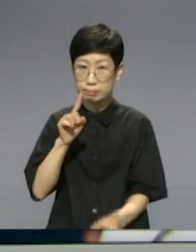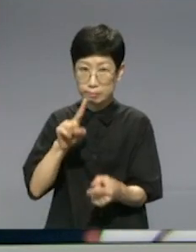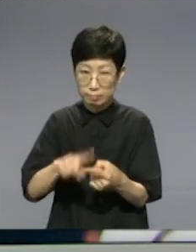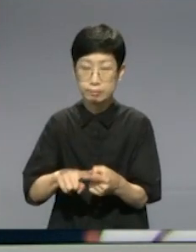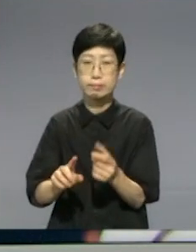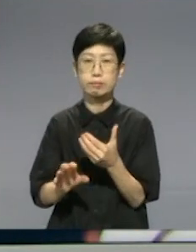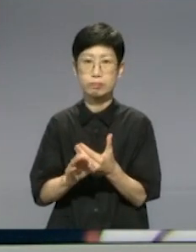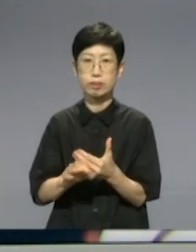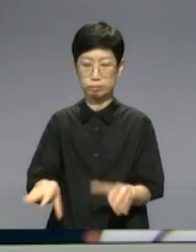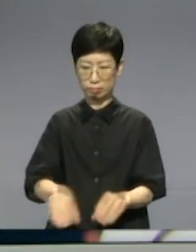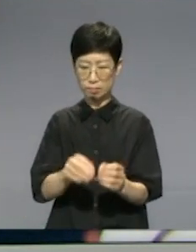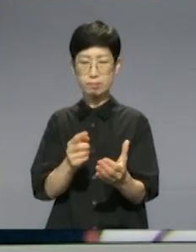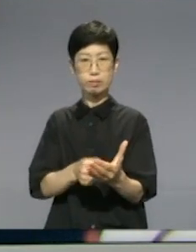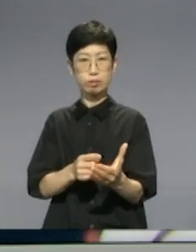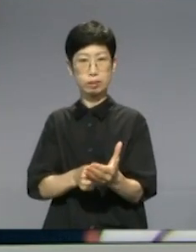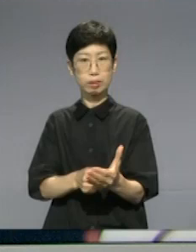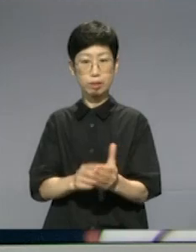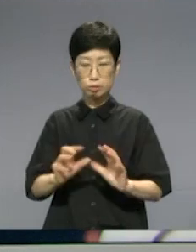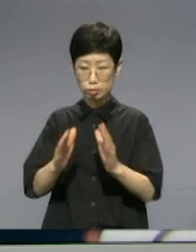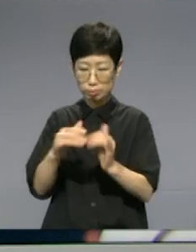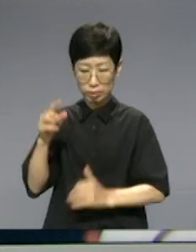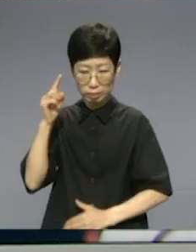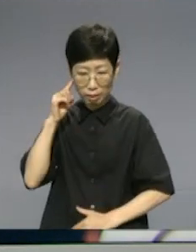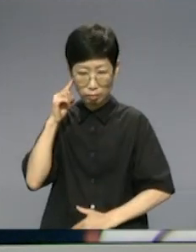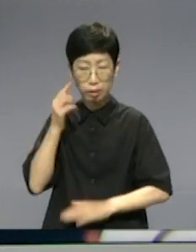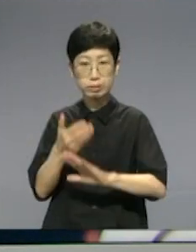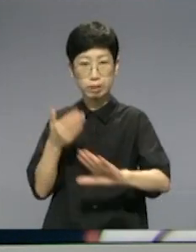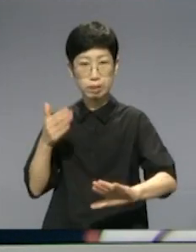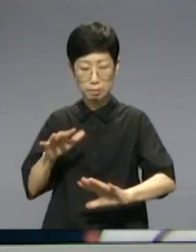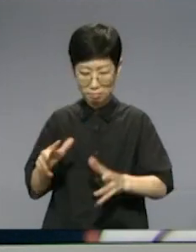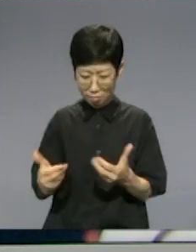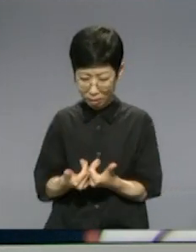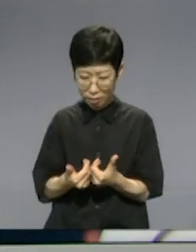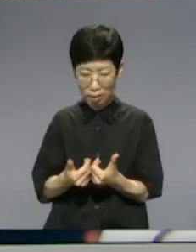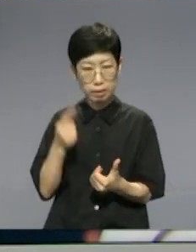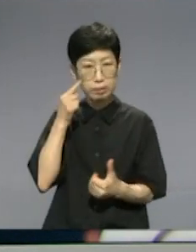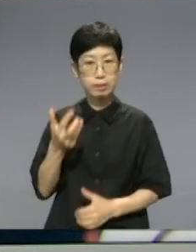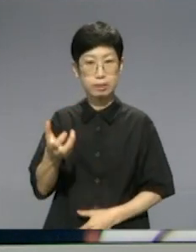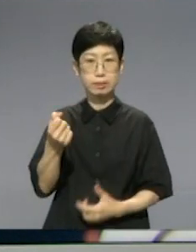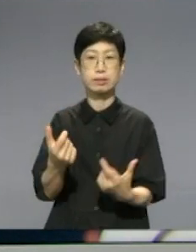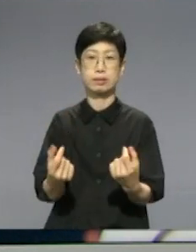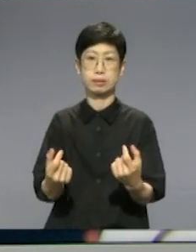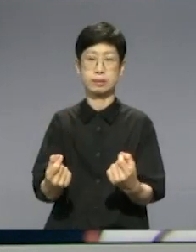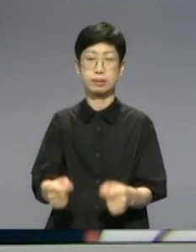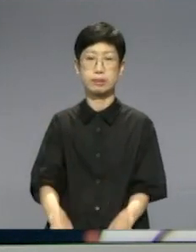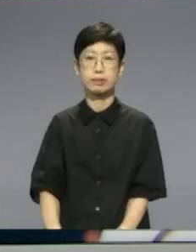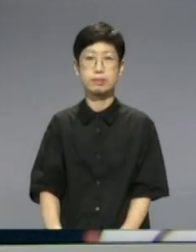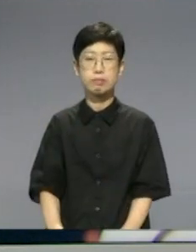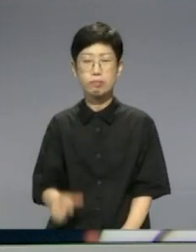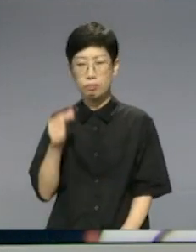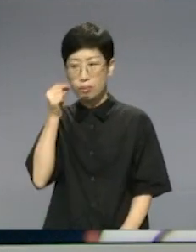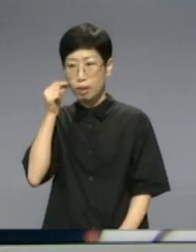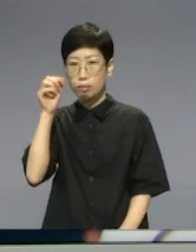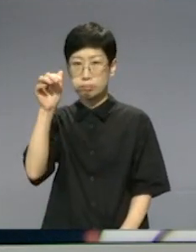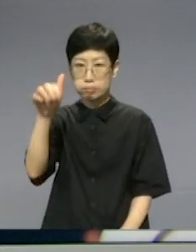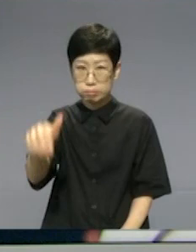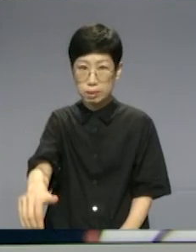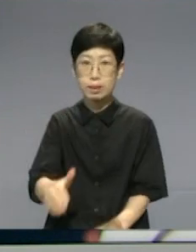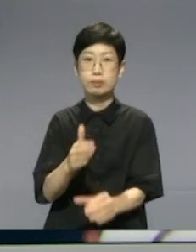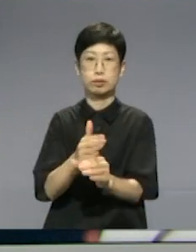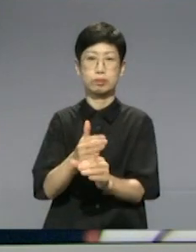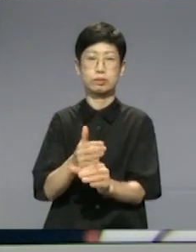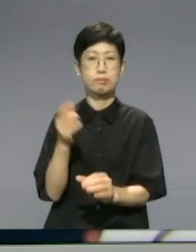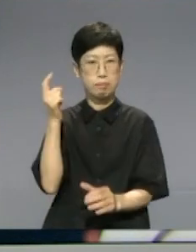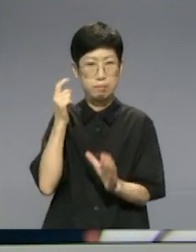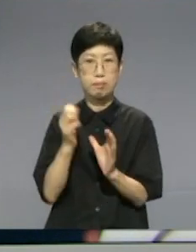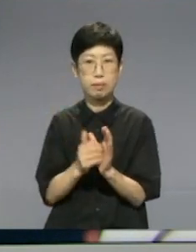말씀대로라면 수낵 총리가 민심과는 동떨어져 있지 않나 하는 생각도 드는데요. 그도 그럴 것이 인기가 떨어지고 있다는 소식도